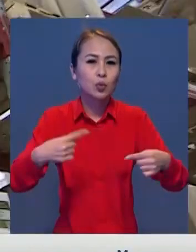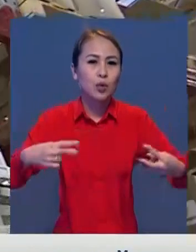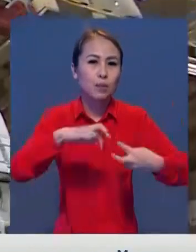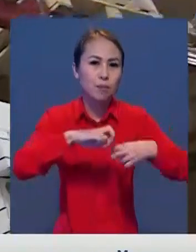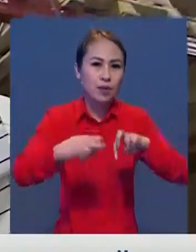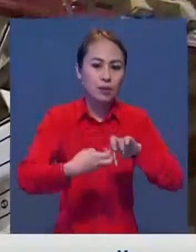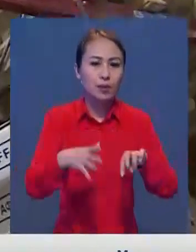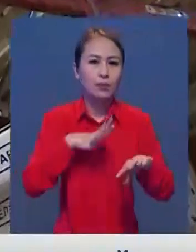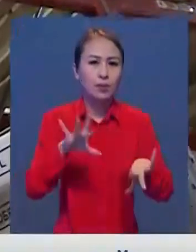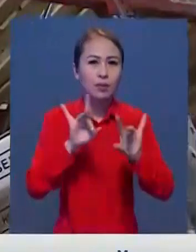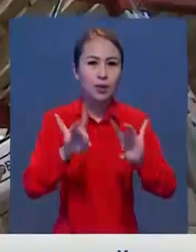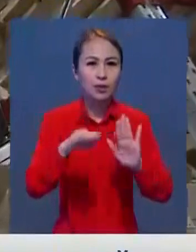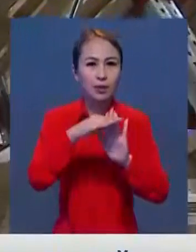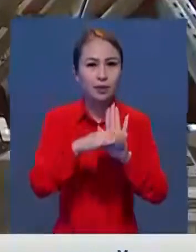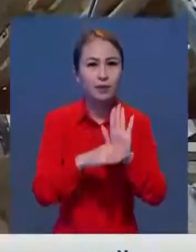мәселелерді атап өтті.